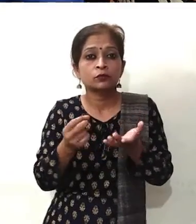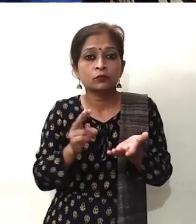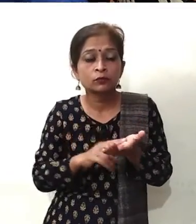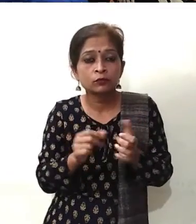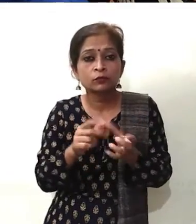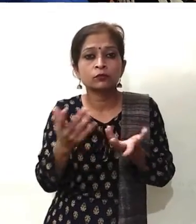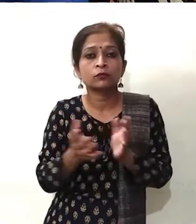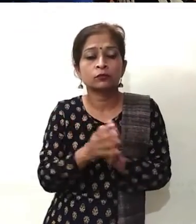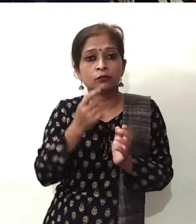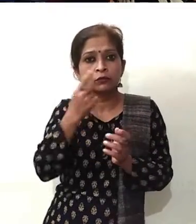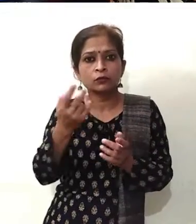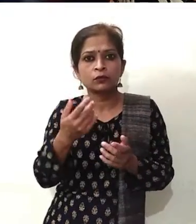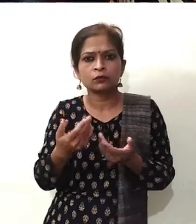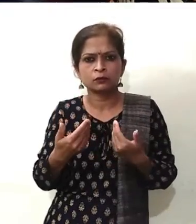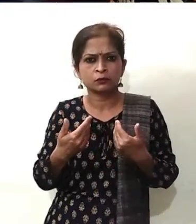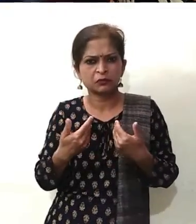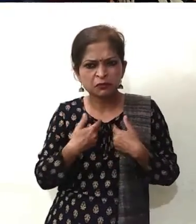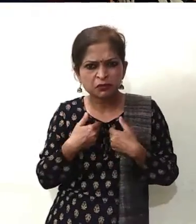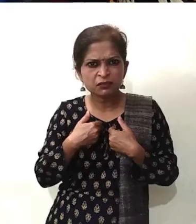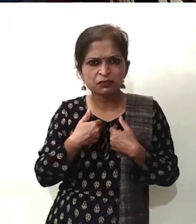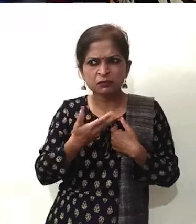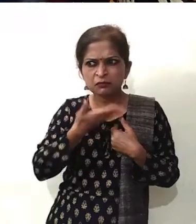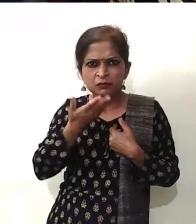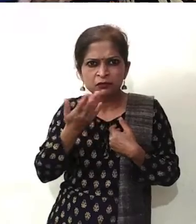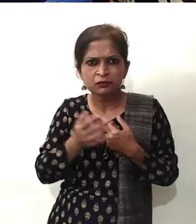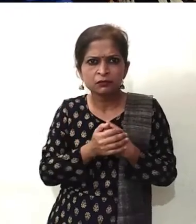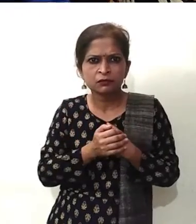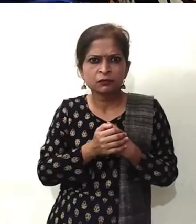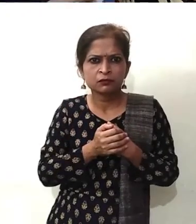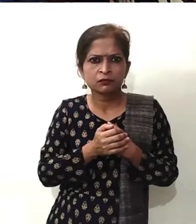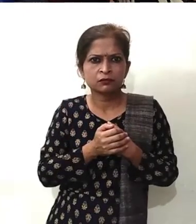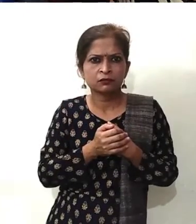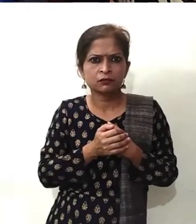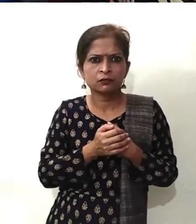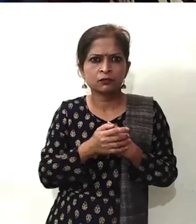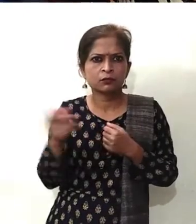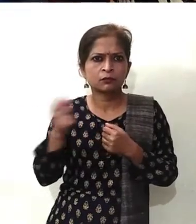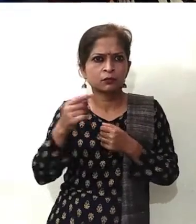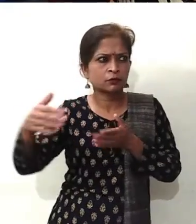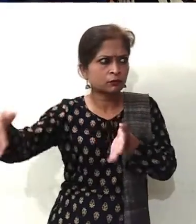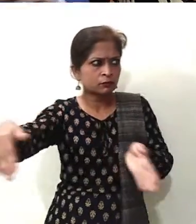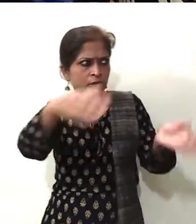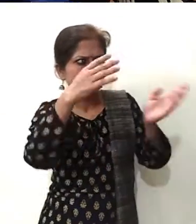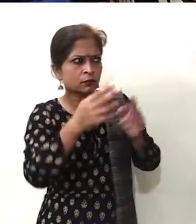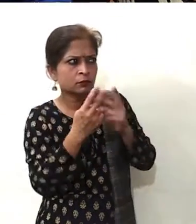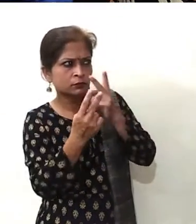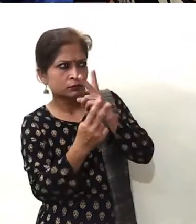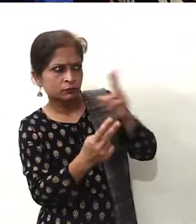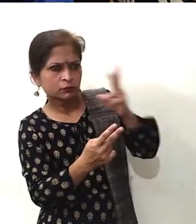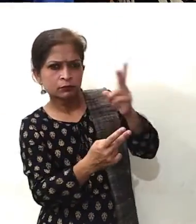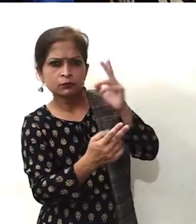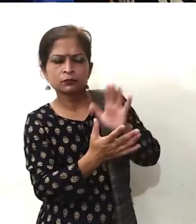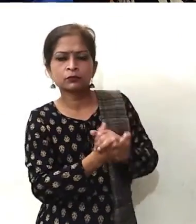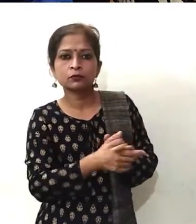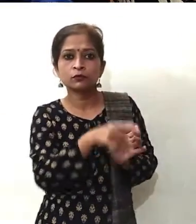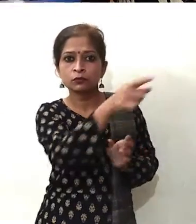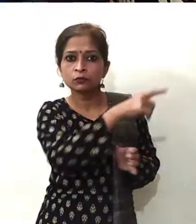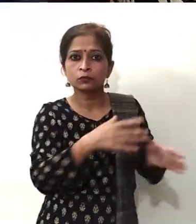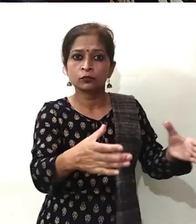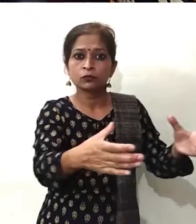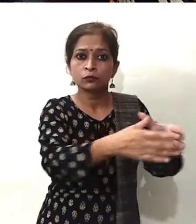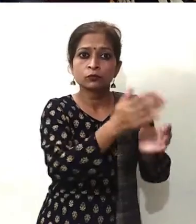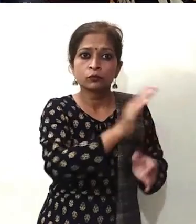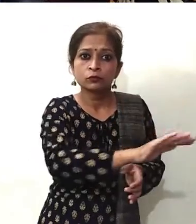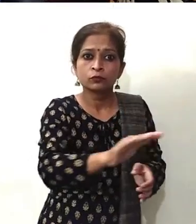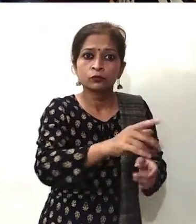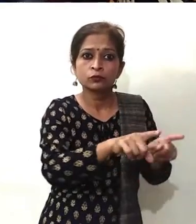आचार्य द्रोण ने बोला कि मैं कैसे? तो एकलव्य ने बोला देखिए यहाँ से मैं रास्ता साफ किया हूँ, यहाँ से देखता हूँ थोड़ी बहुत। मूर्ति से प्रेरणा ले रहे थे?